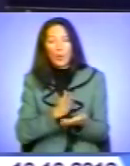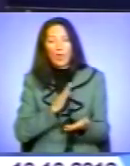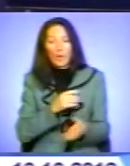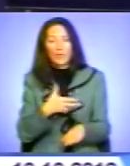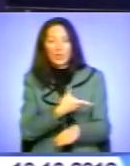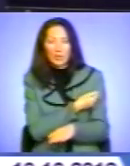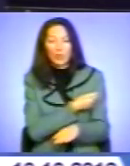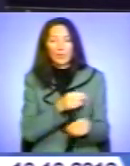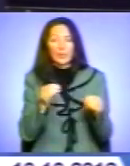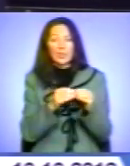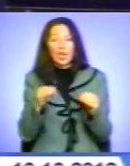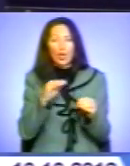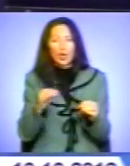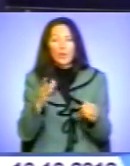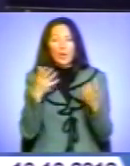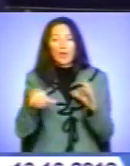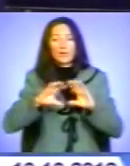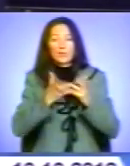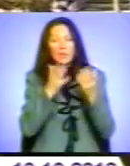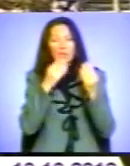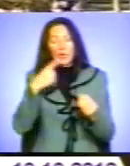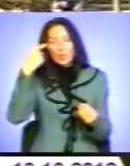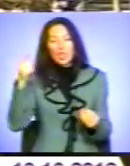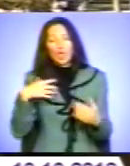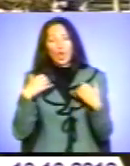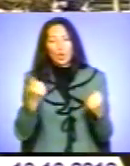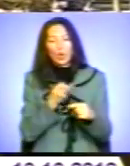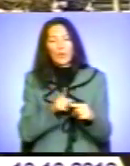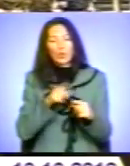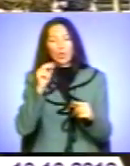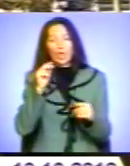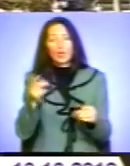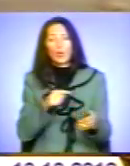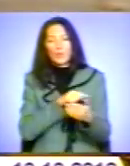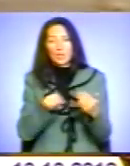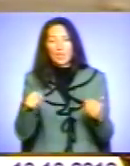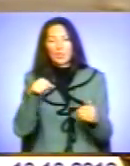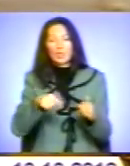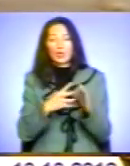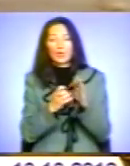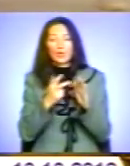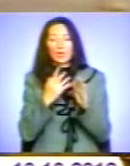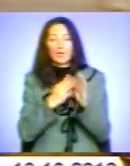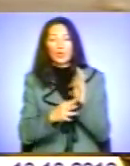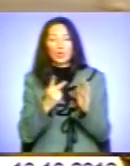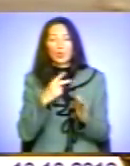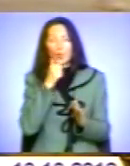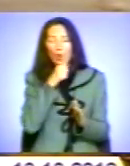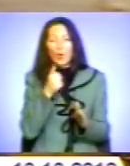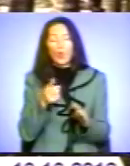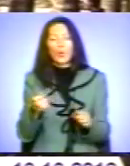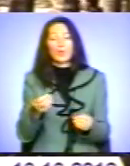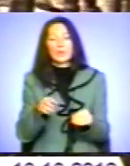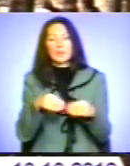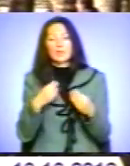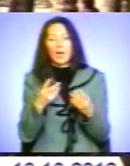10 жовтня – Всесвітній день психічного здоров'я. Цю дату відзначають з 1992 року. За даними Всесвітньої організації охорони